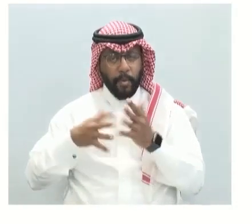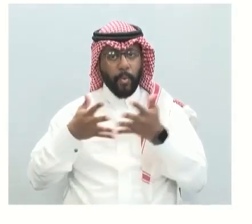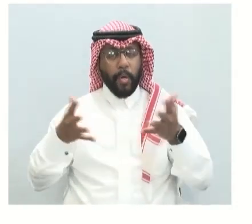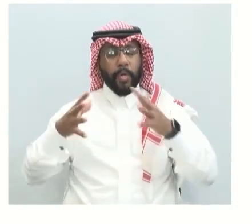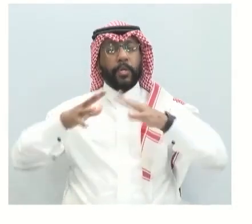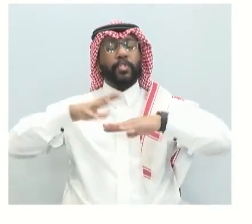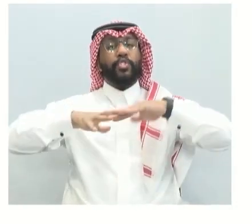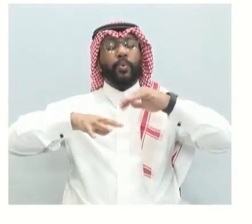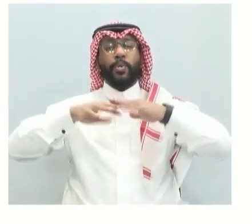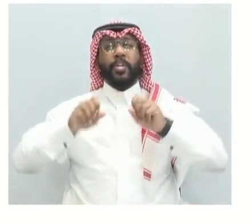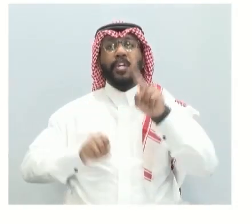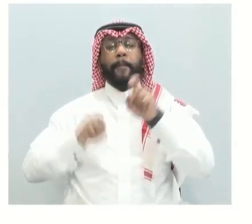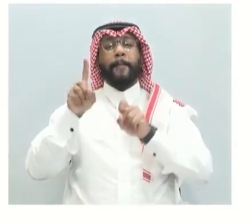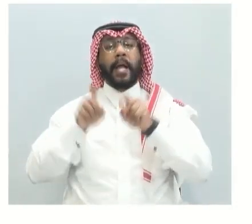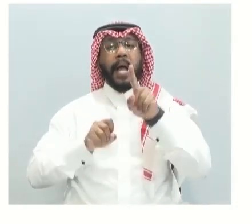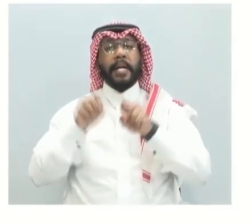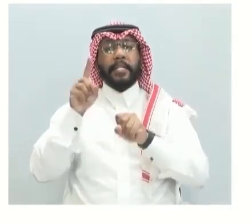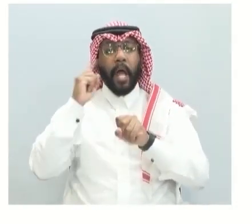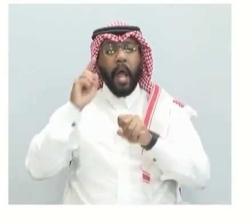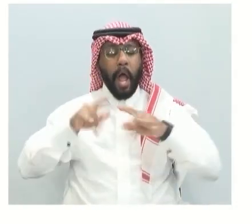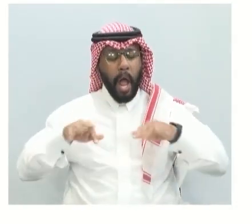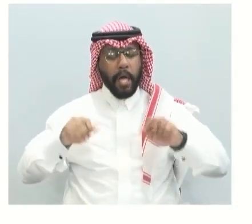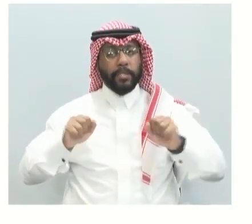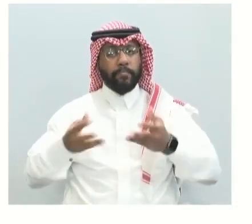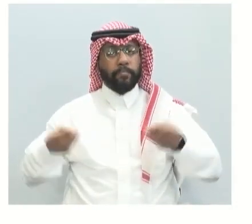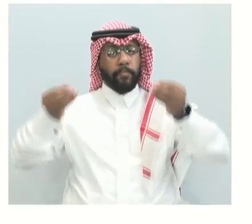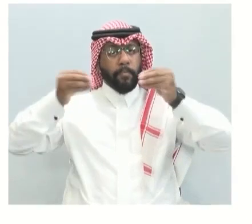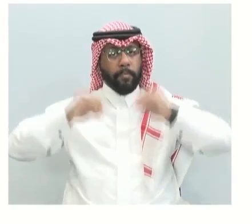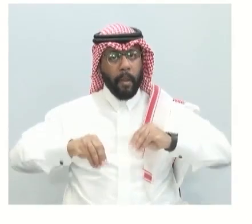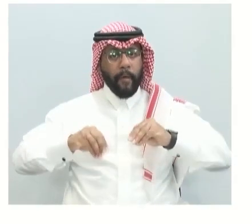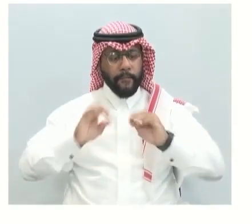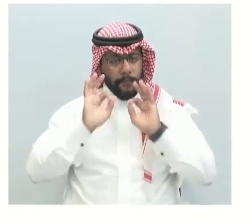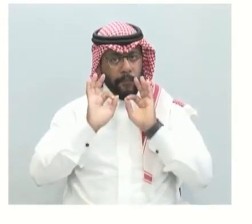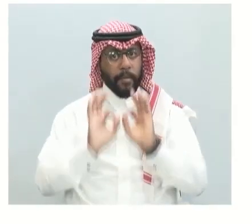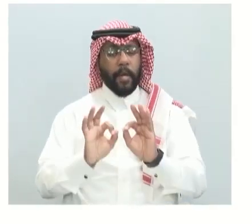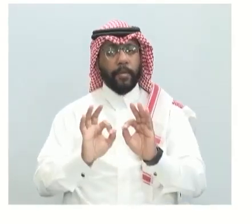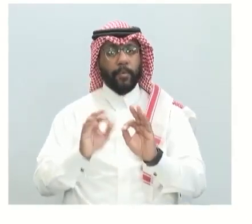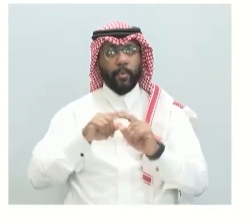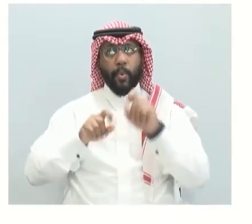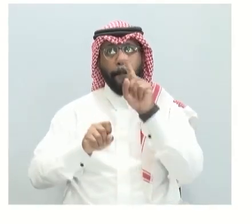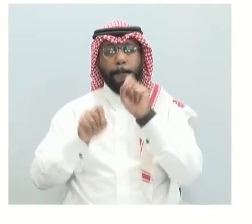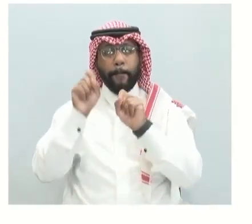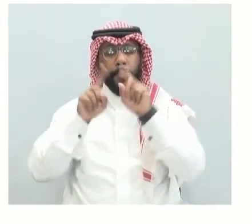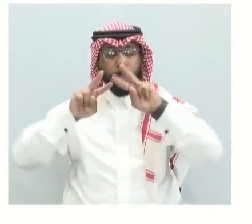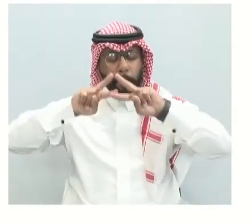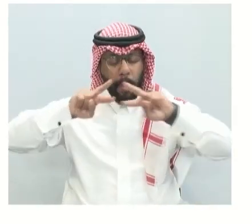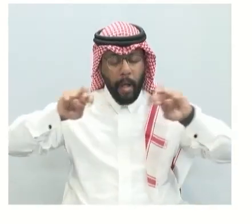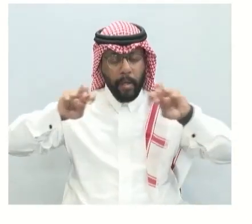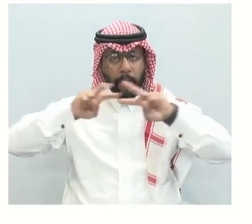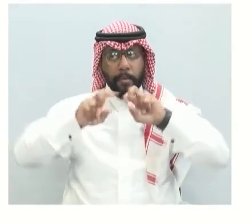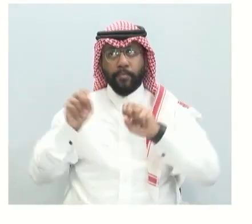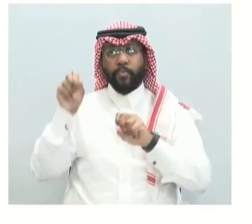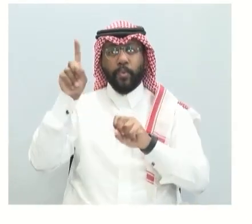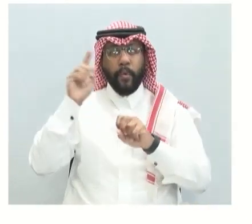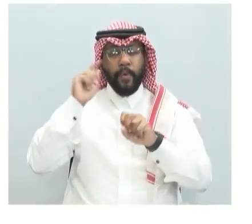شبكات الحاسب وايضا كيف نحصل على نتائج اكثر دقه باستخدام محركات البحث وراينا كيف نقوم